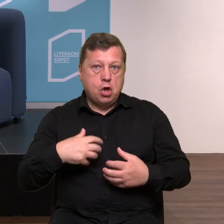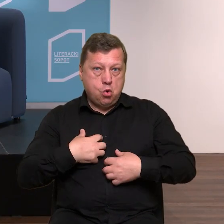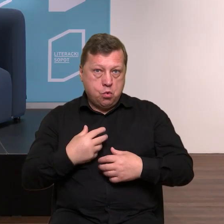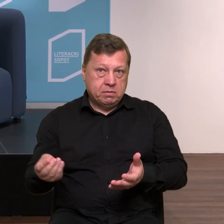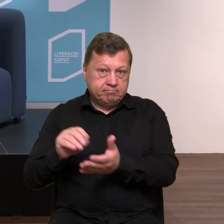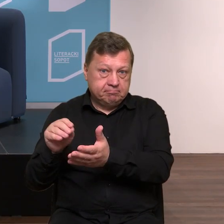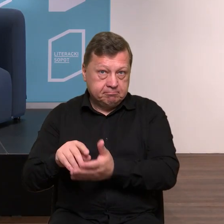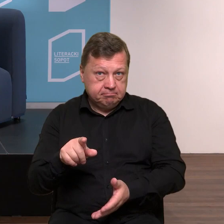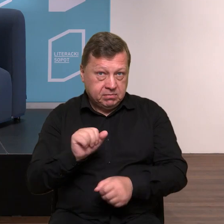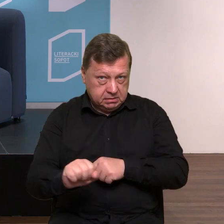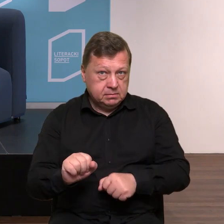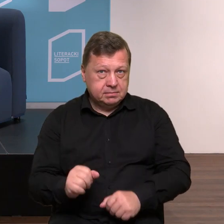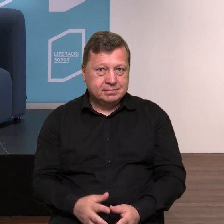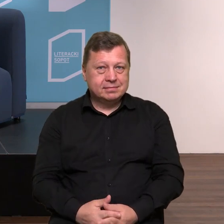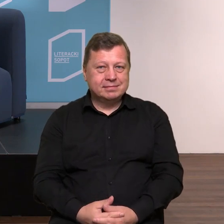humoru?